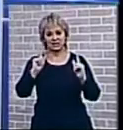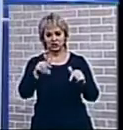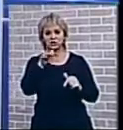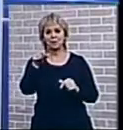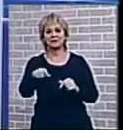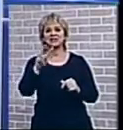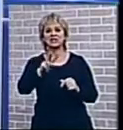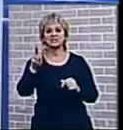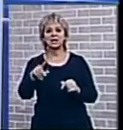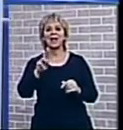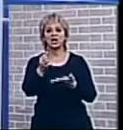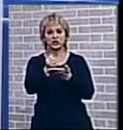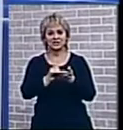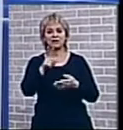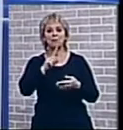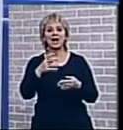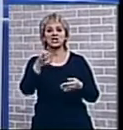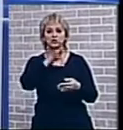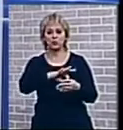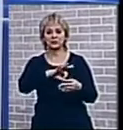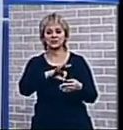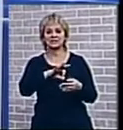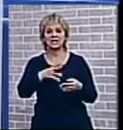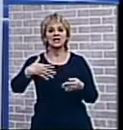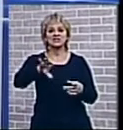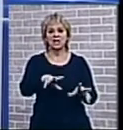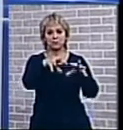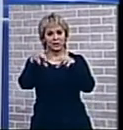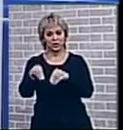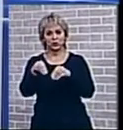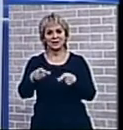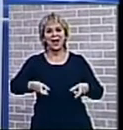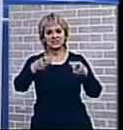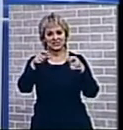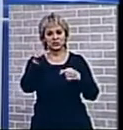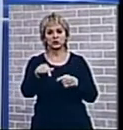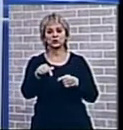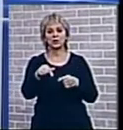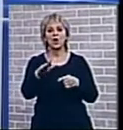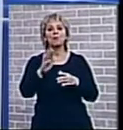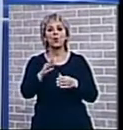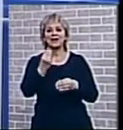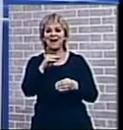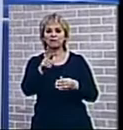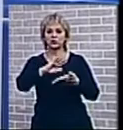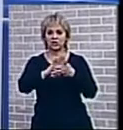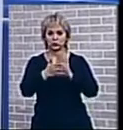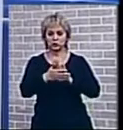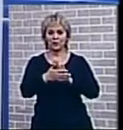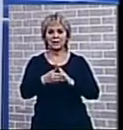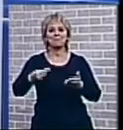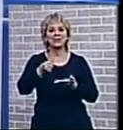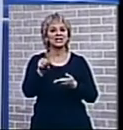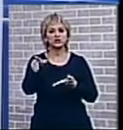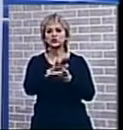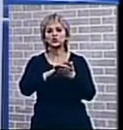время, 22-я как резерв пока используется, все переедут в гостиницу, в более комфортные условия. Платить